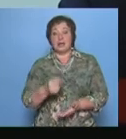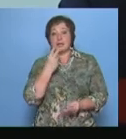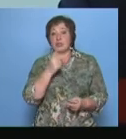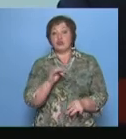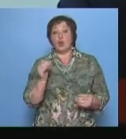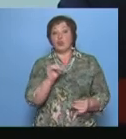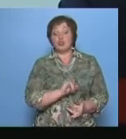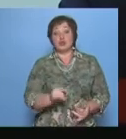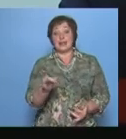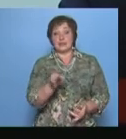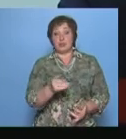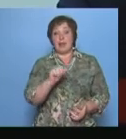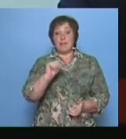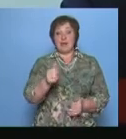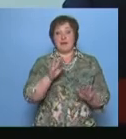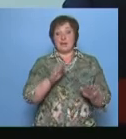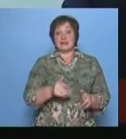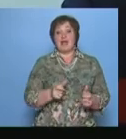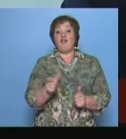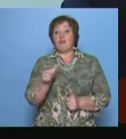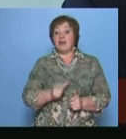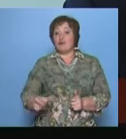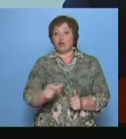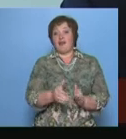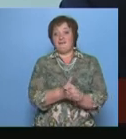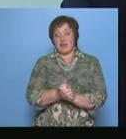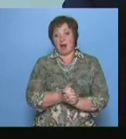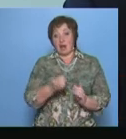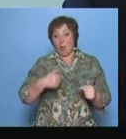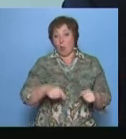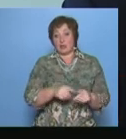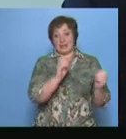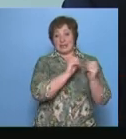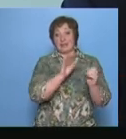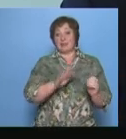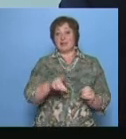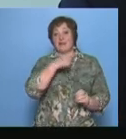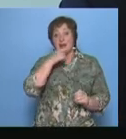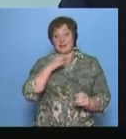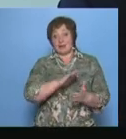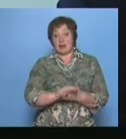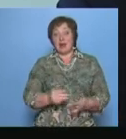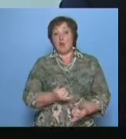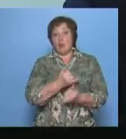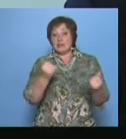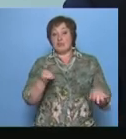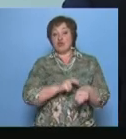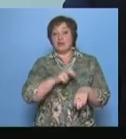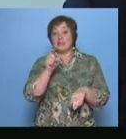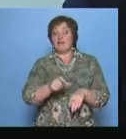республика занимает первое место в Приволжском федеральном округе и 10-е место в Российской Федерации по обеспеченности врачами, а